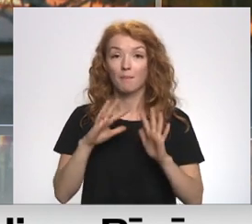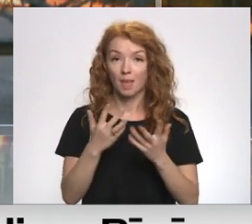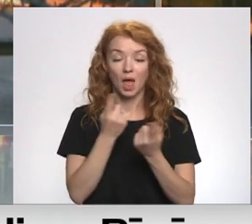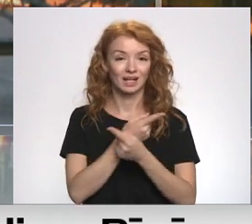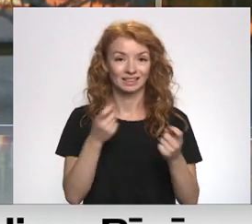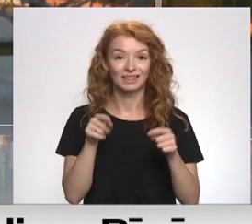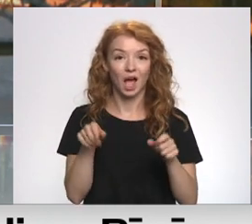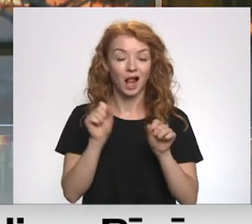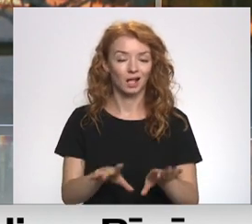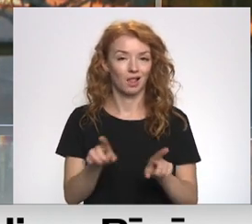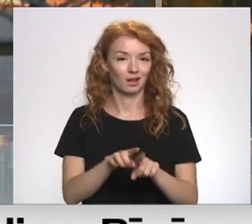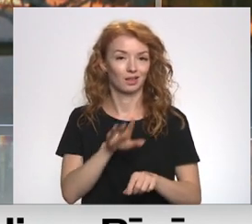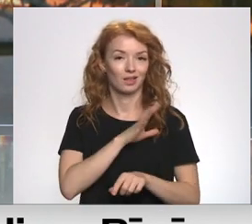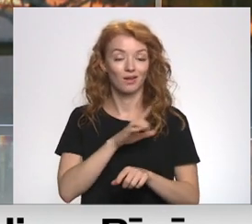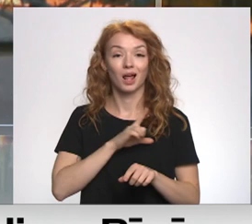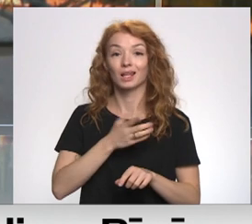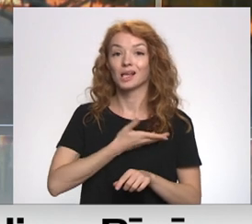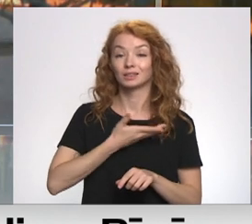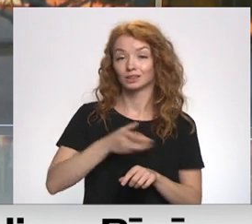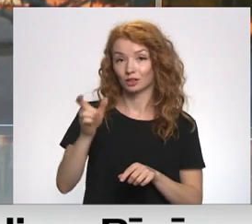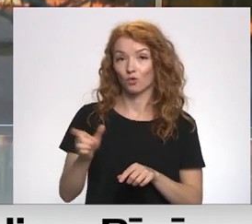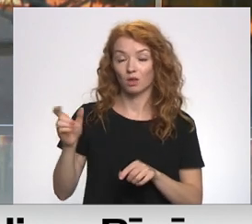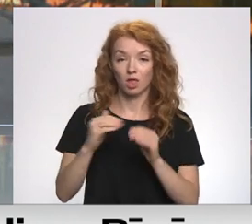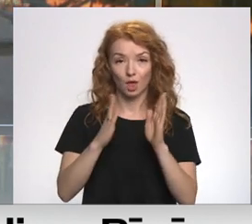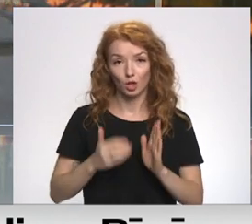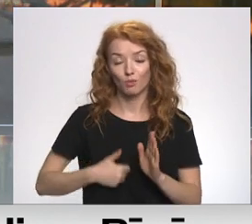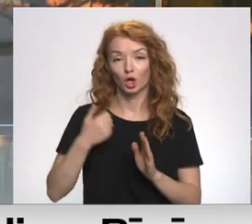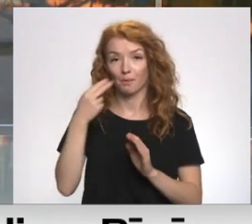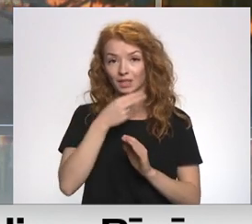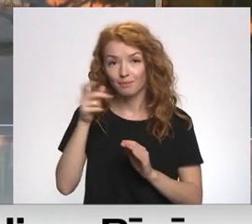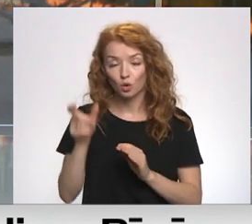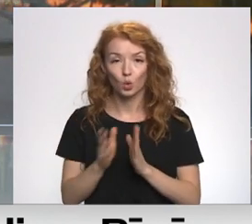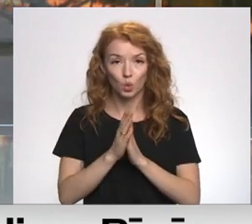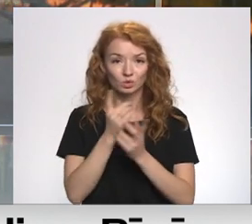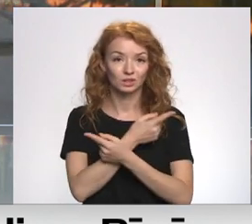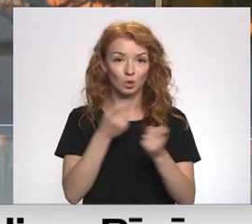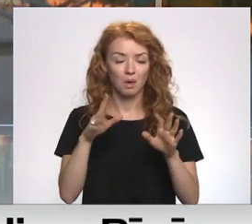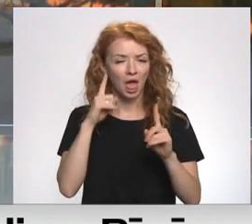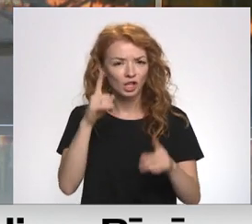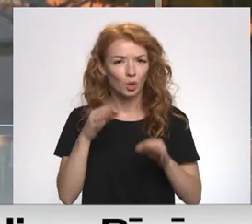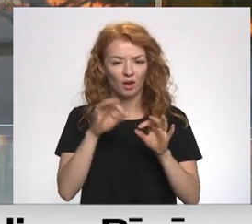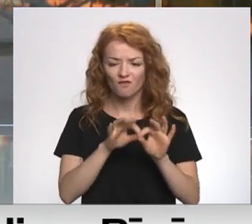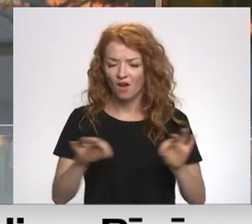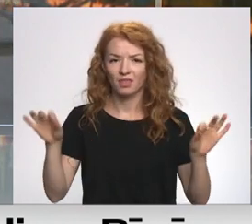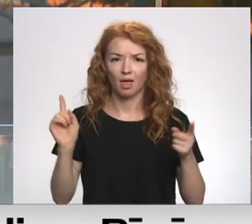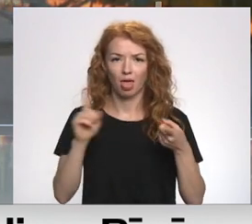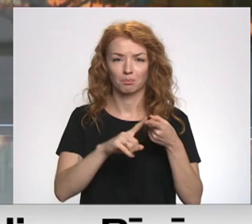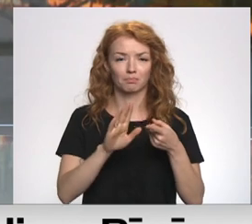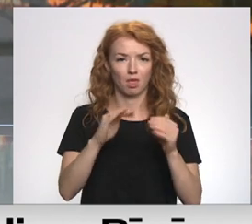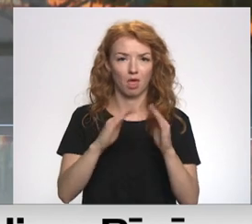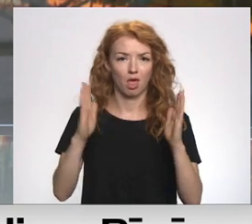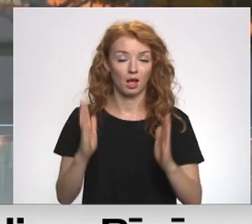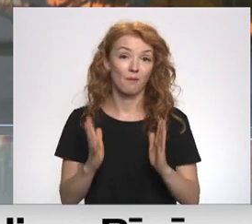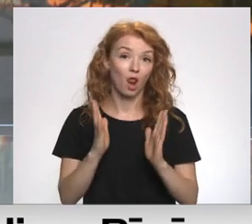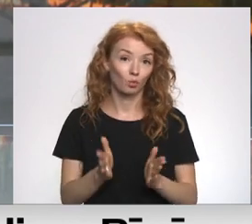atstāt kā ir, nedrīkst. Arī iedzīvotājus, namu īpašniekus un apsaimniekotājus aicina ziņot par aizdomīgiem vadiem, kas piestiprināti pie ēkām un